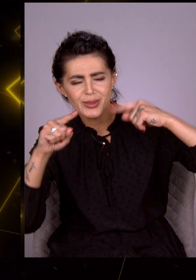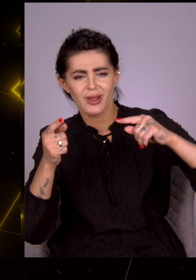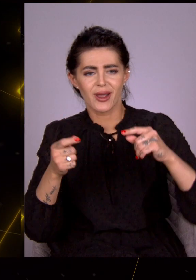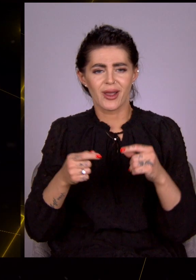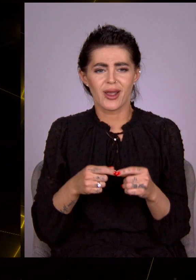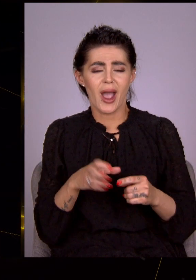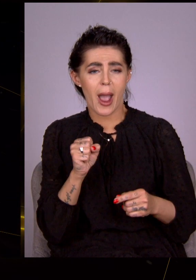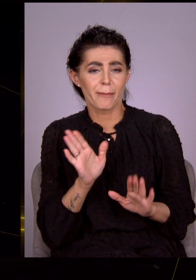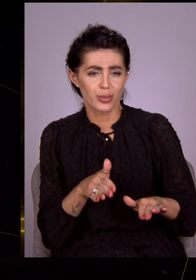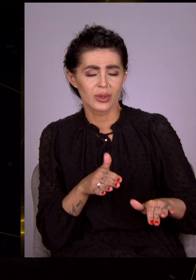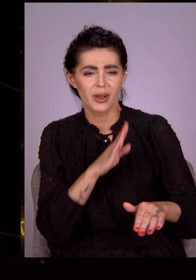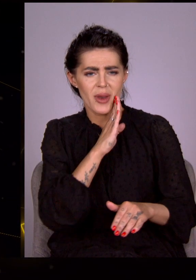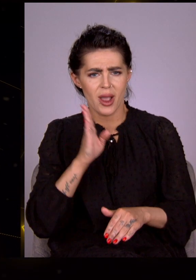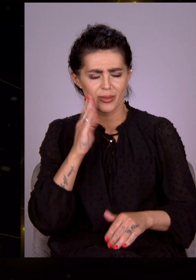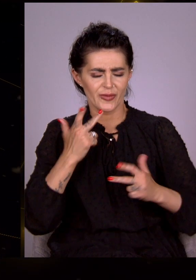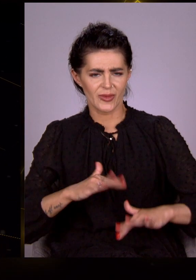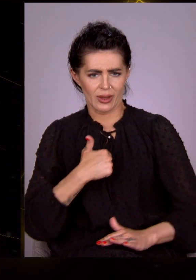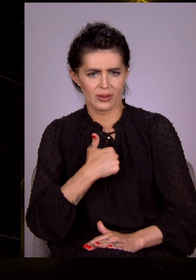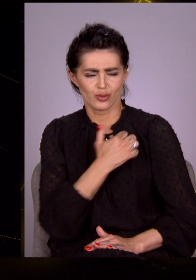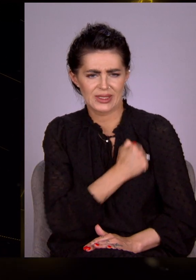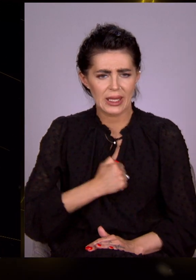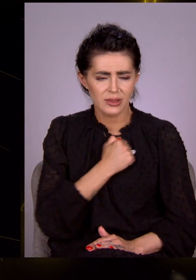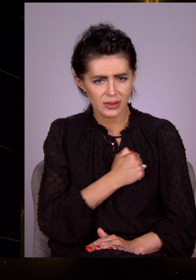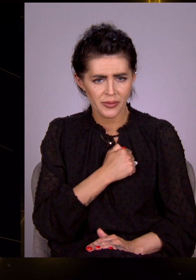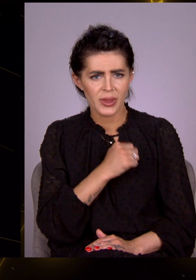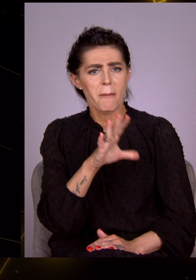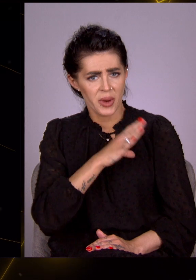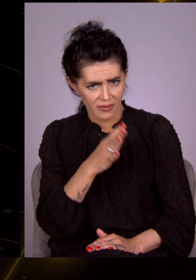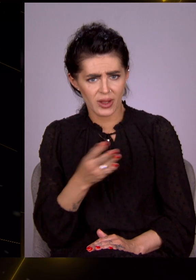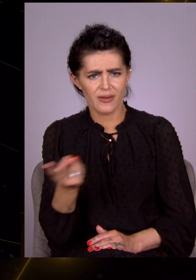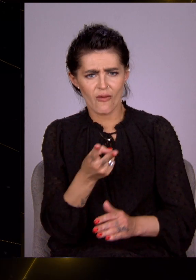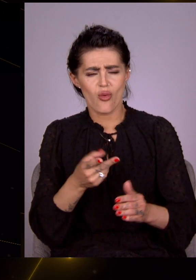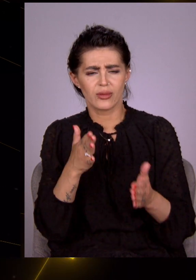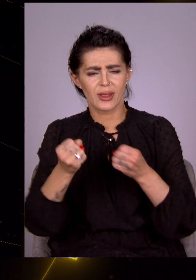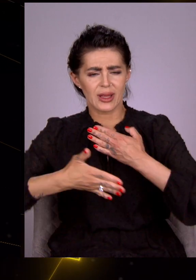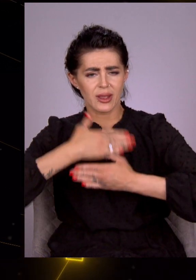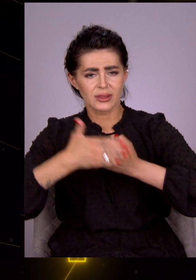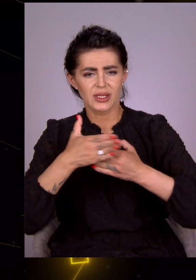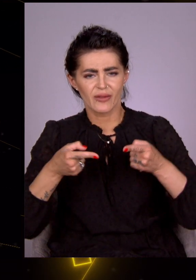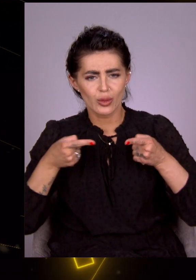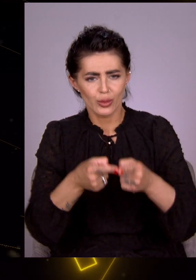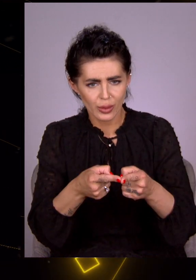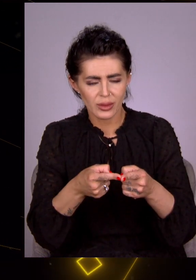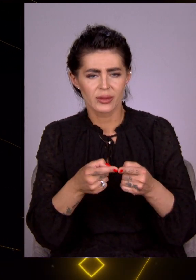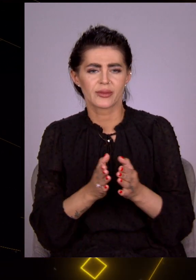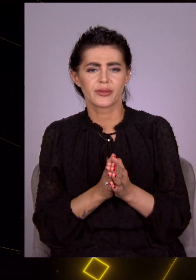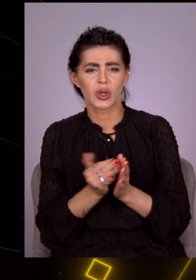потім мама дуже злиться. Бувало таке, що вони стояли всі в углу, в нас ще кіт